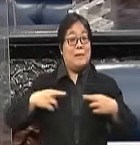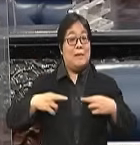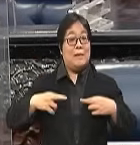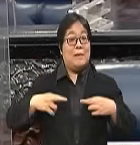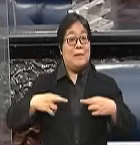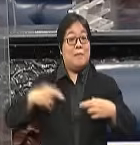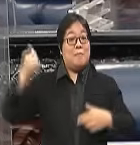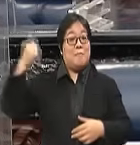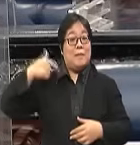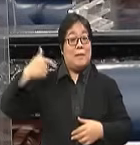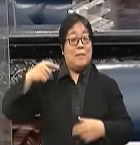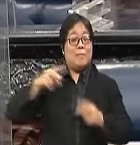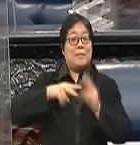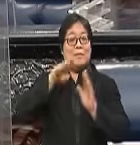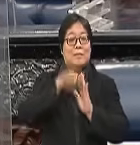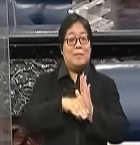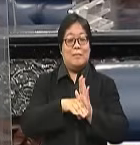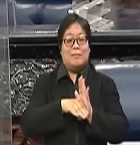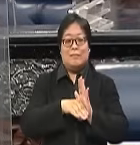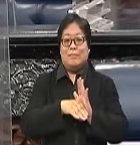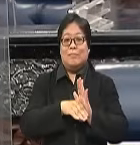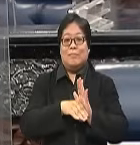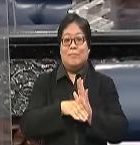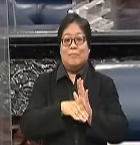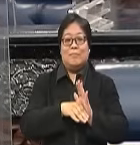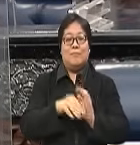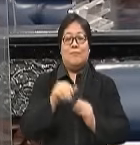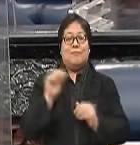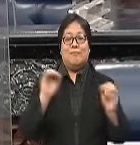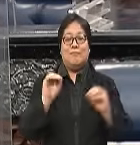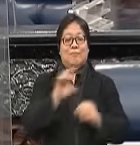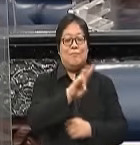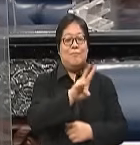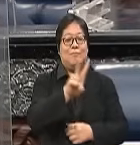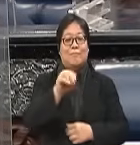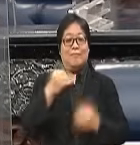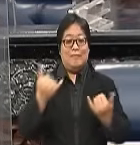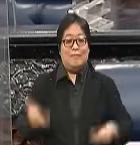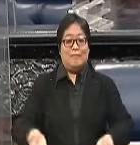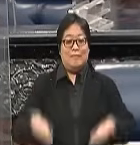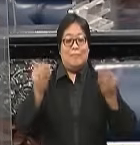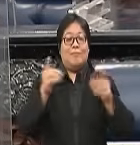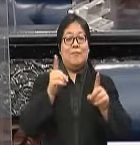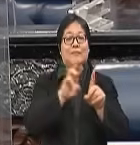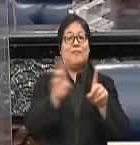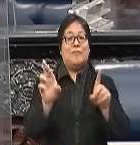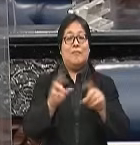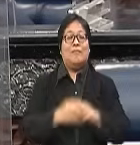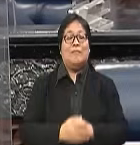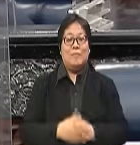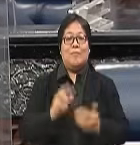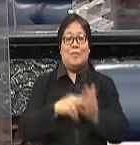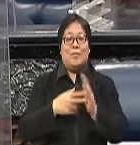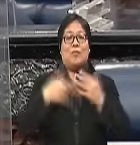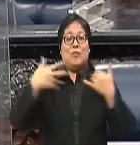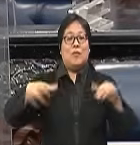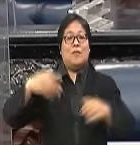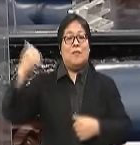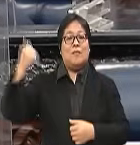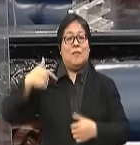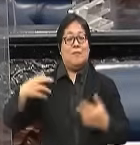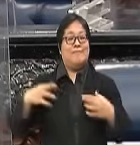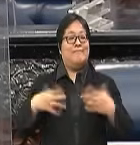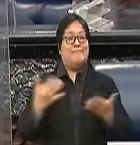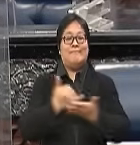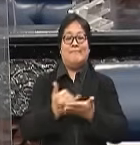terendah tuh tidak lagi 720000watt nya dah pencetak Debo